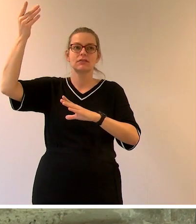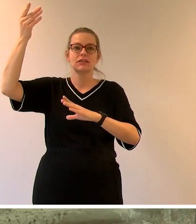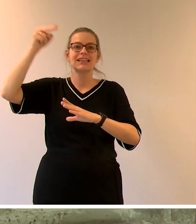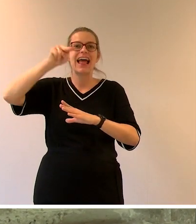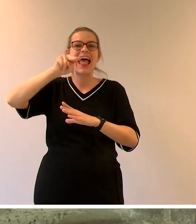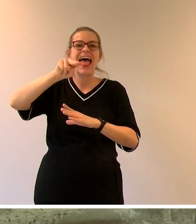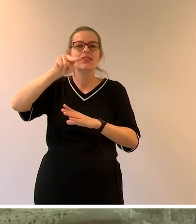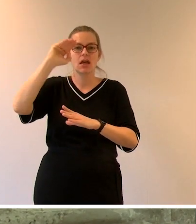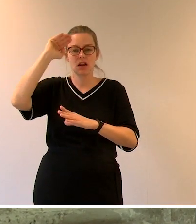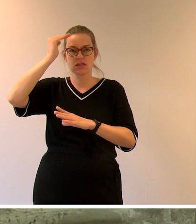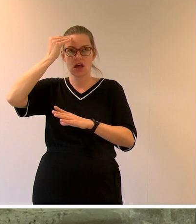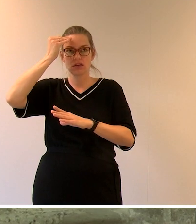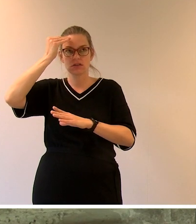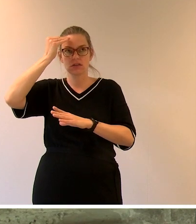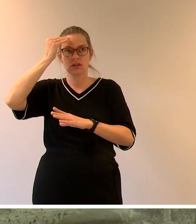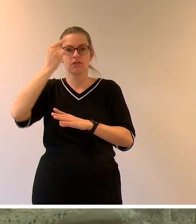N-nacht van